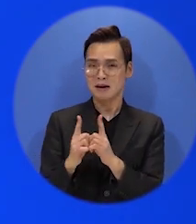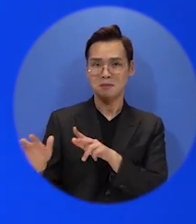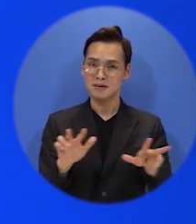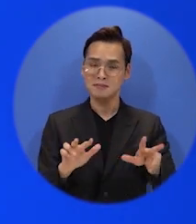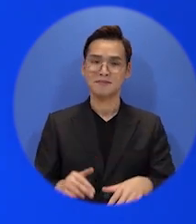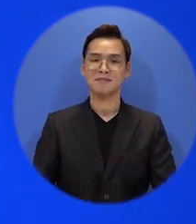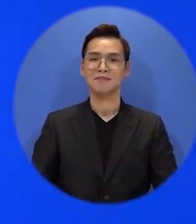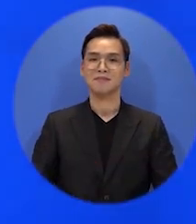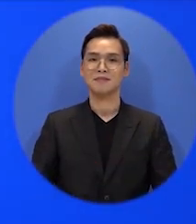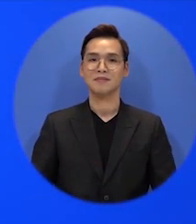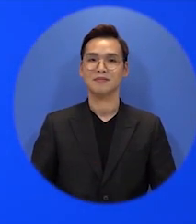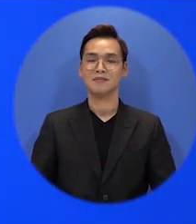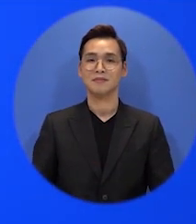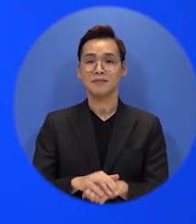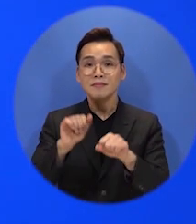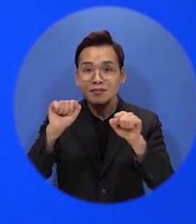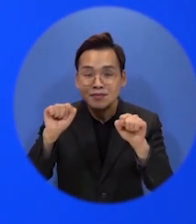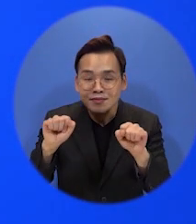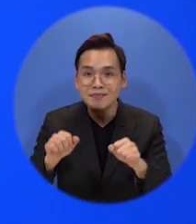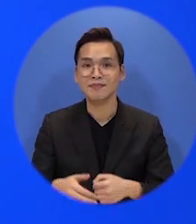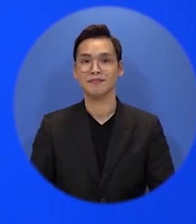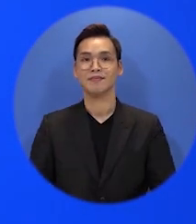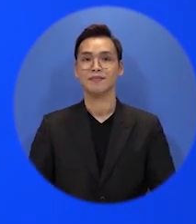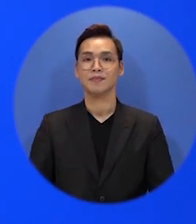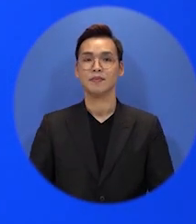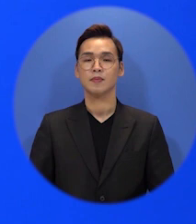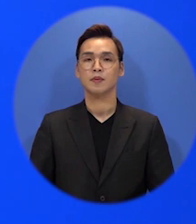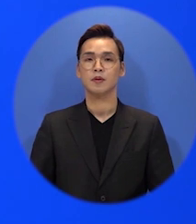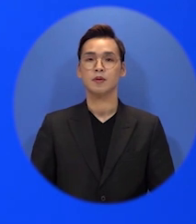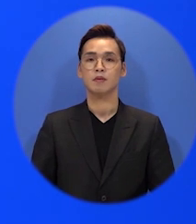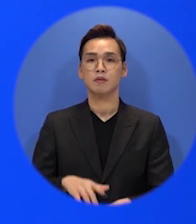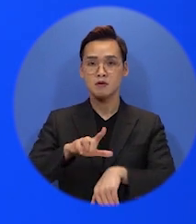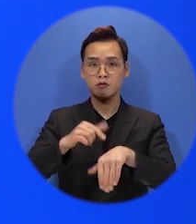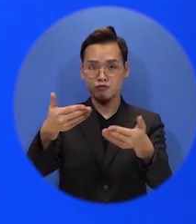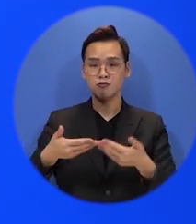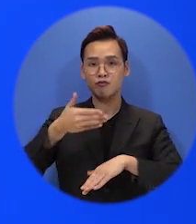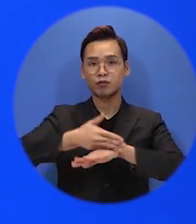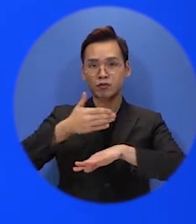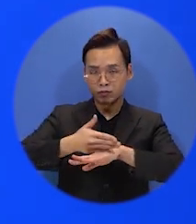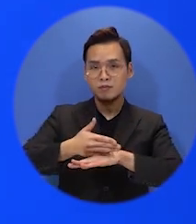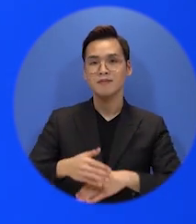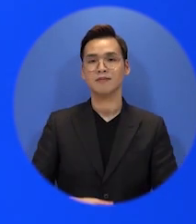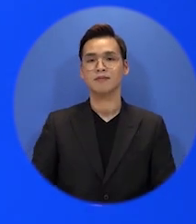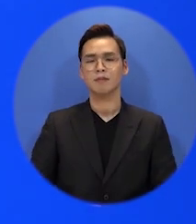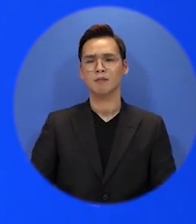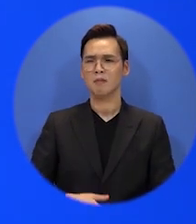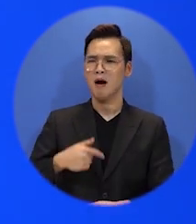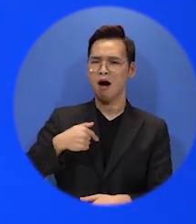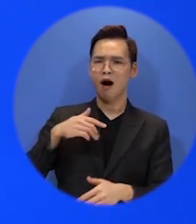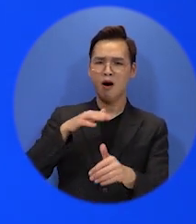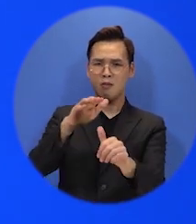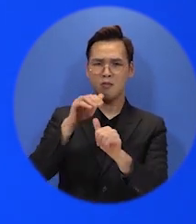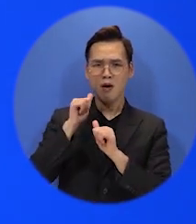가시죠. 네, 안녕하세요, 선생님. 네, 안녕하세요. 네, 오늘도 이렇게 시간 내주셔서 감사합니다. 아유, 뭐 우리 막내